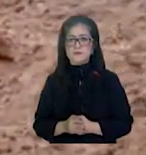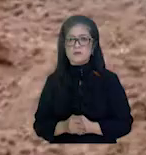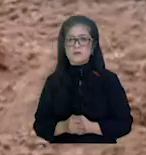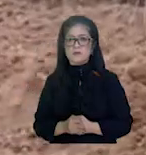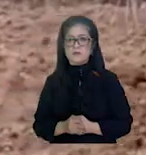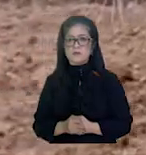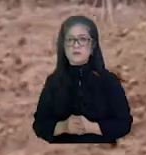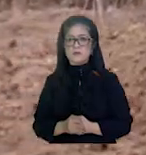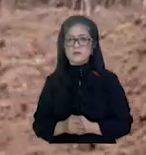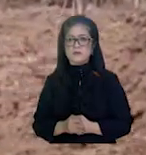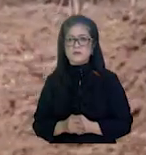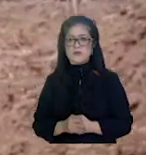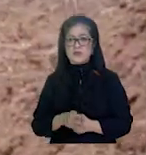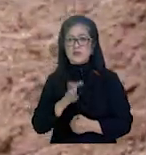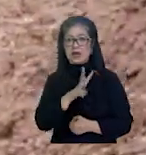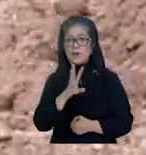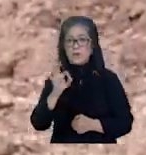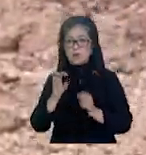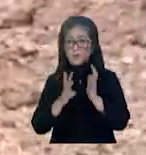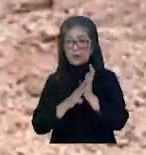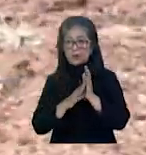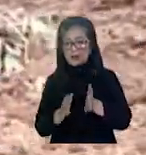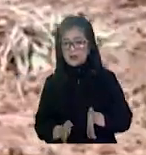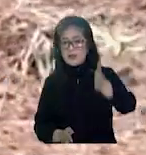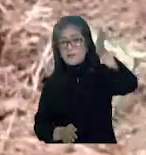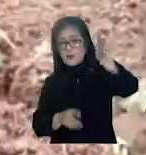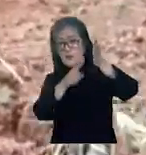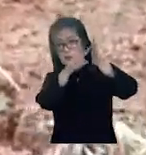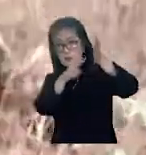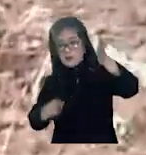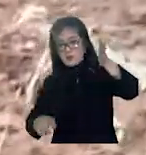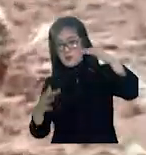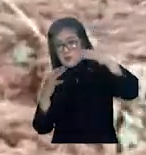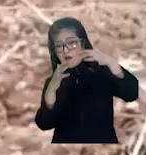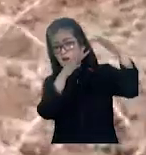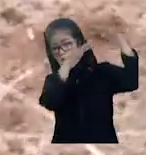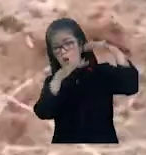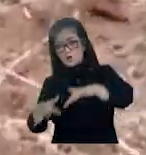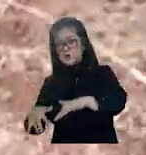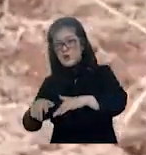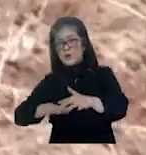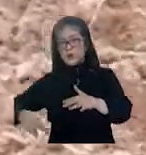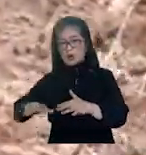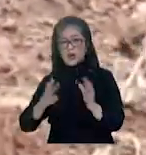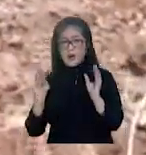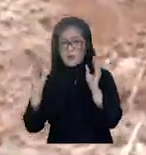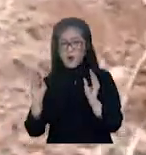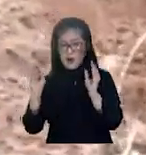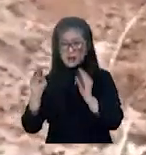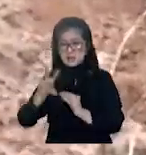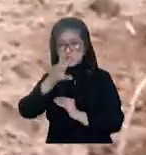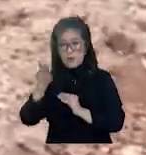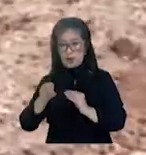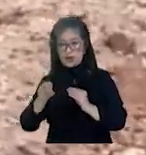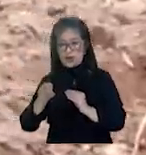tebing setinggi 30 meter lokasi tambang pasir di Desa Sukamanah kecamatan Bojong Kabupaten Purwakarta Jawa Barat longsor pasca